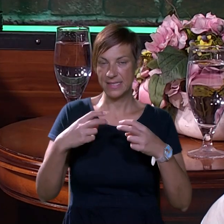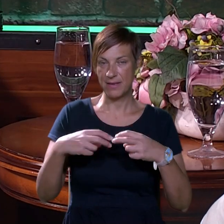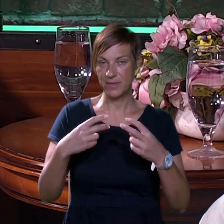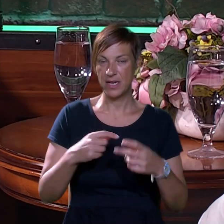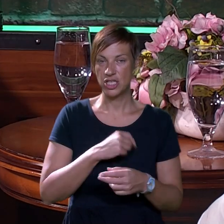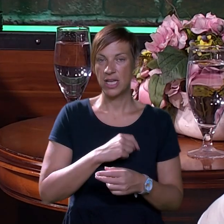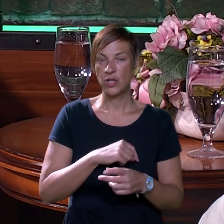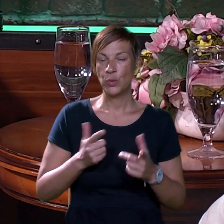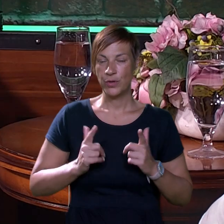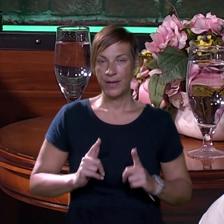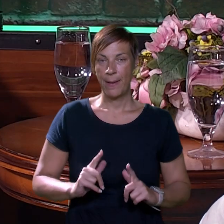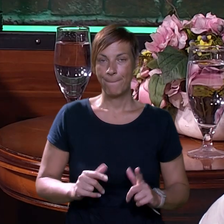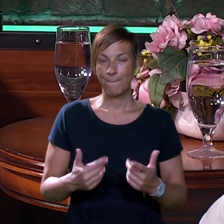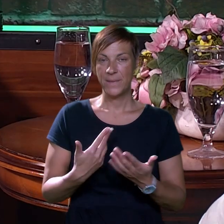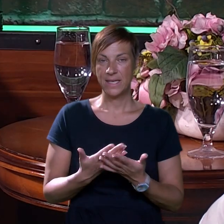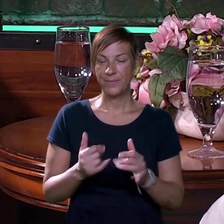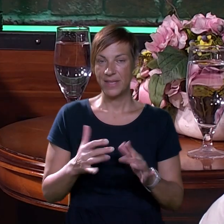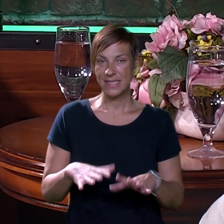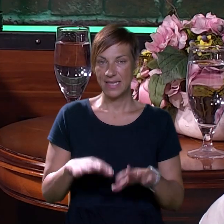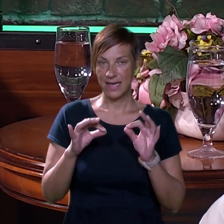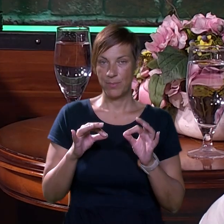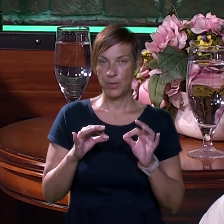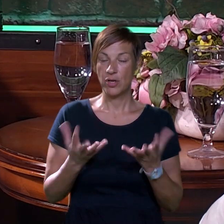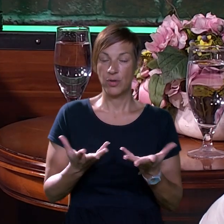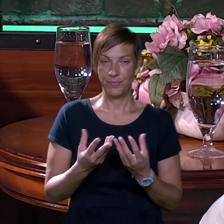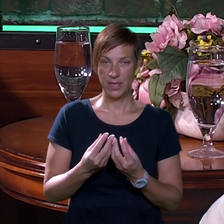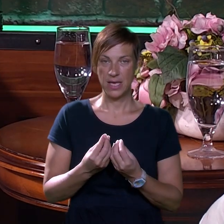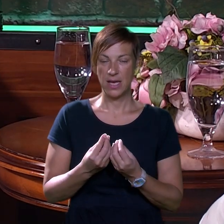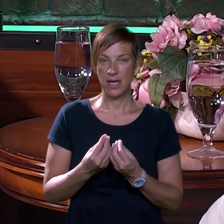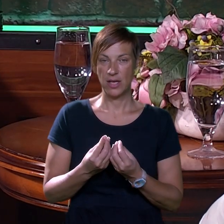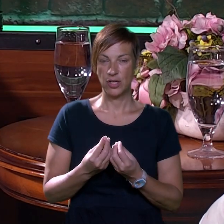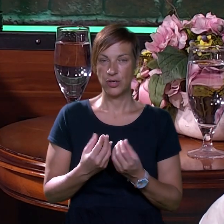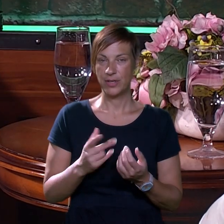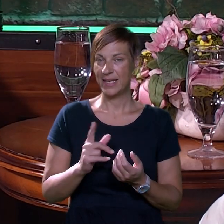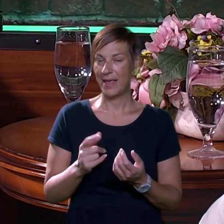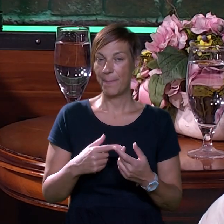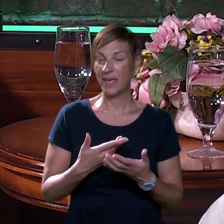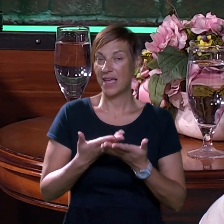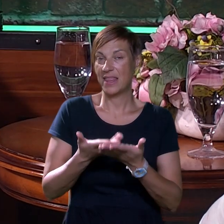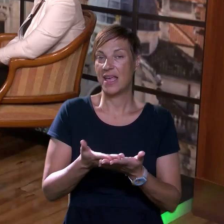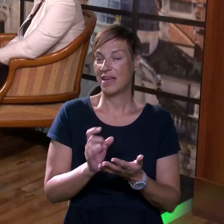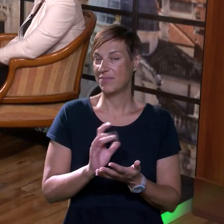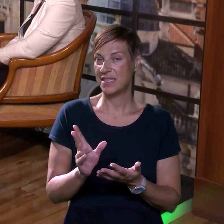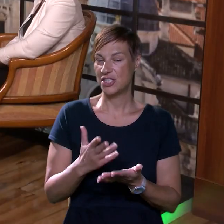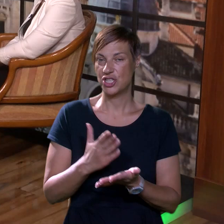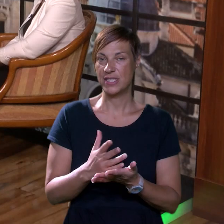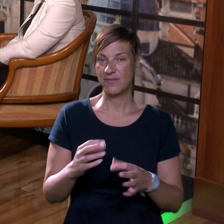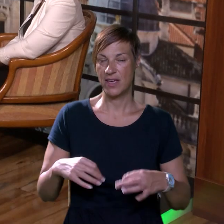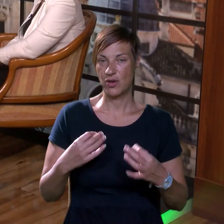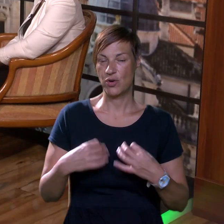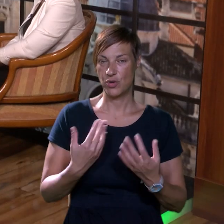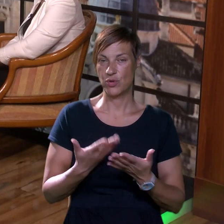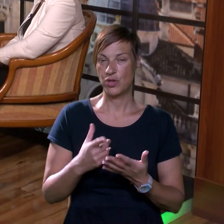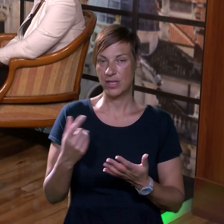tražila taj duhovni mir. Jeste ga pronašli? Jako. I ne bi ga dala ni zašto. I svako jutro